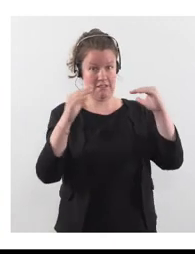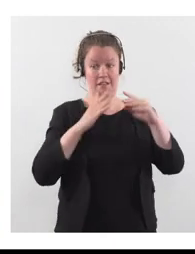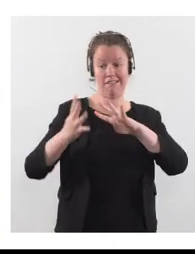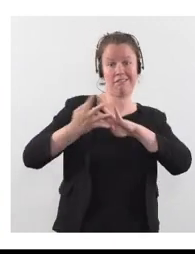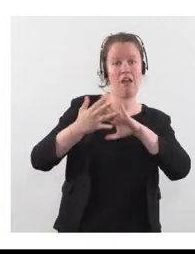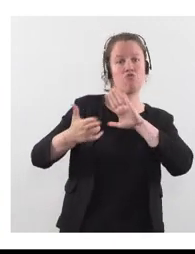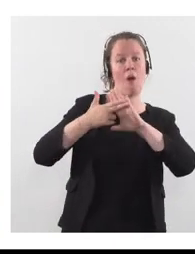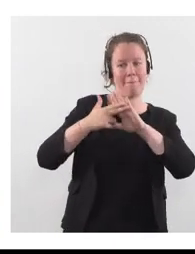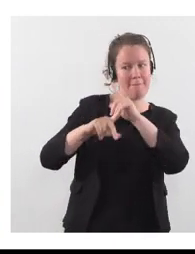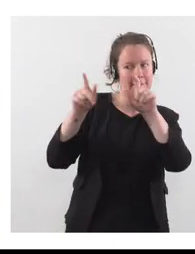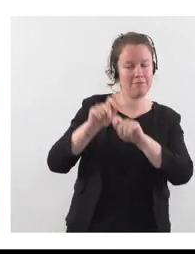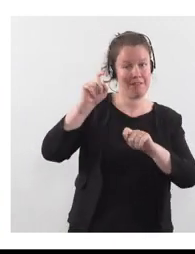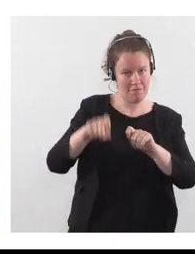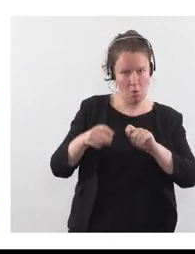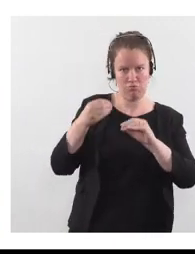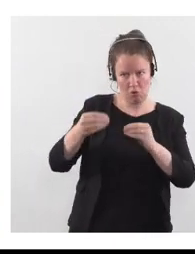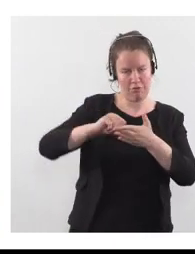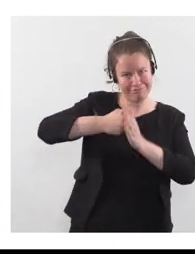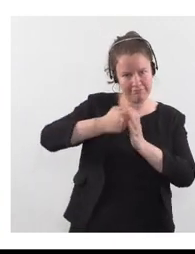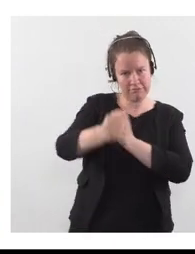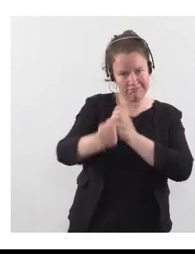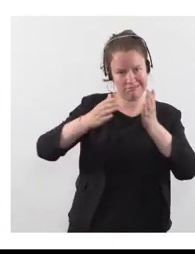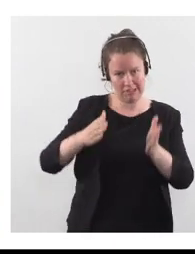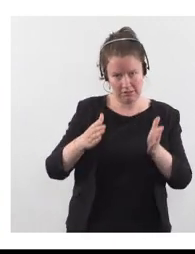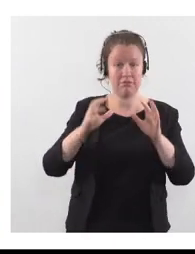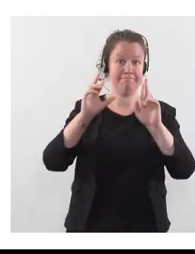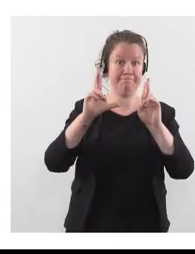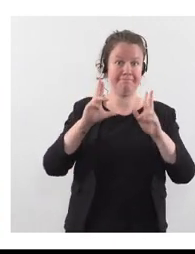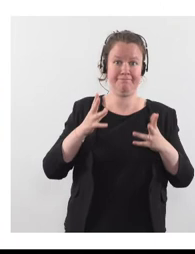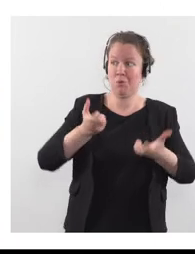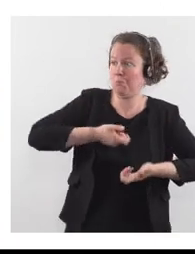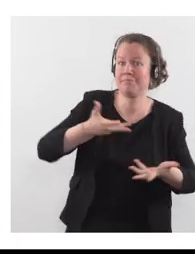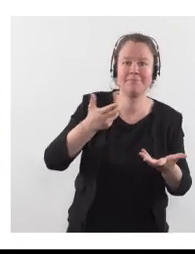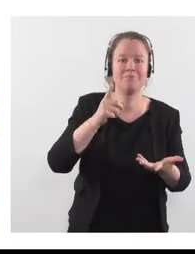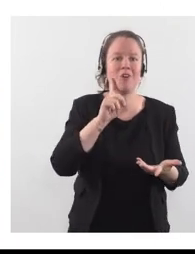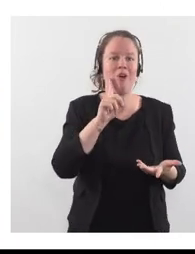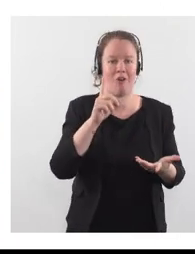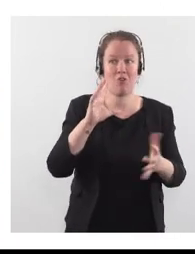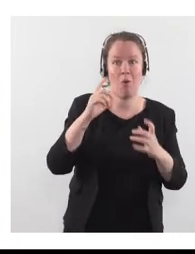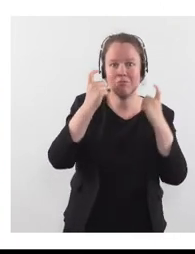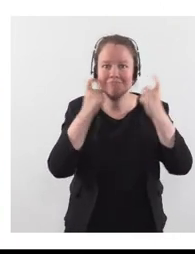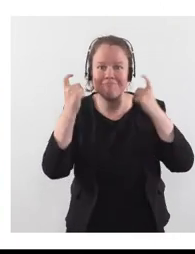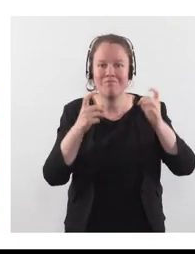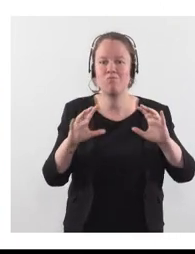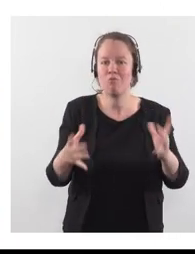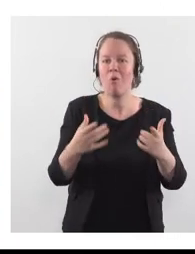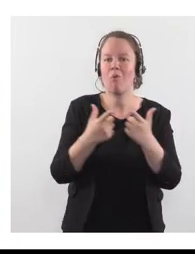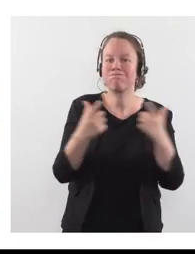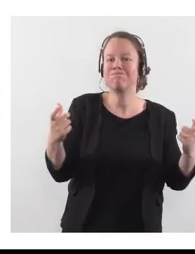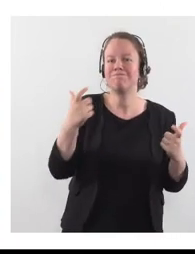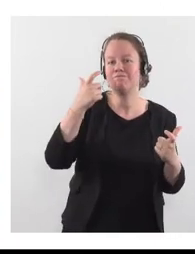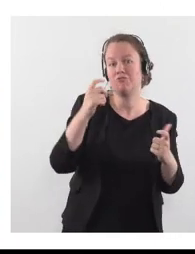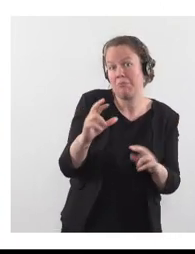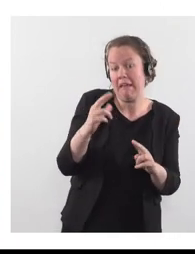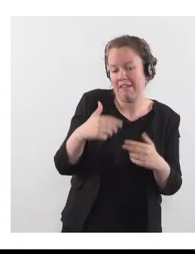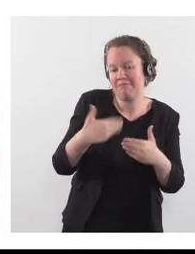j'aurai l'opportunité de dire comment nous avons pensé à cela, puisque ce n'est pas encore une proposition, mais comment nous réfléchissons